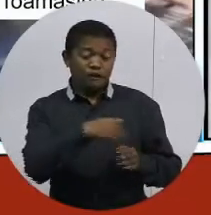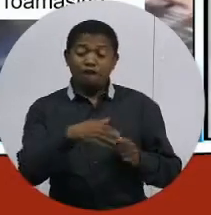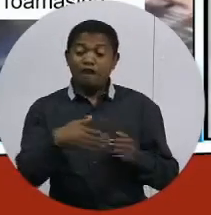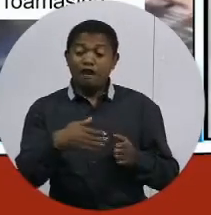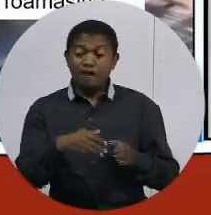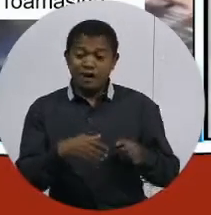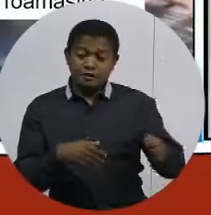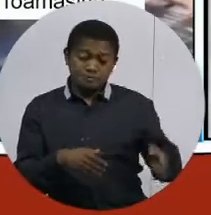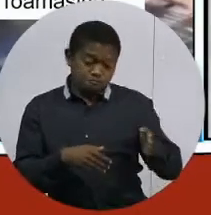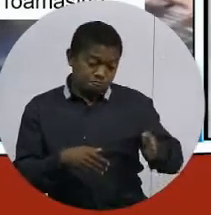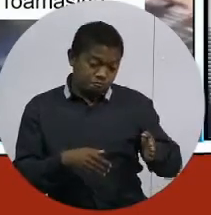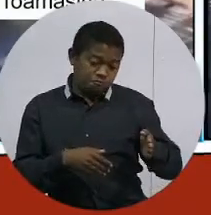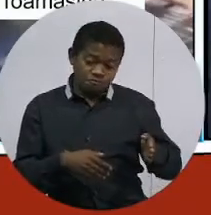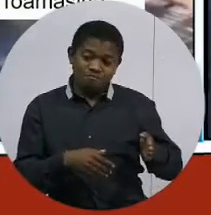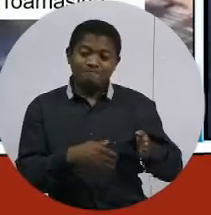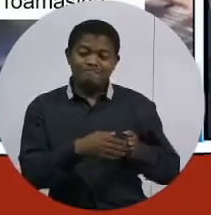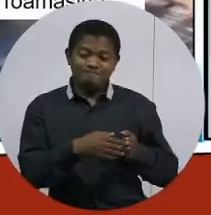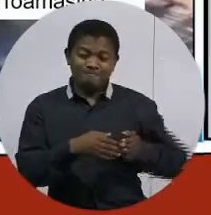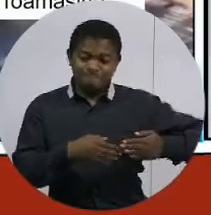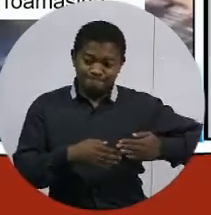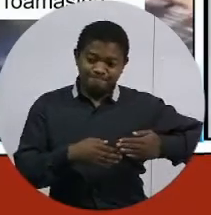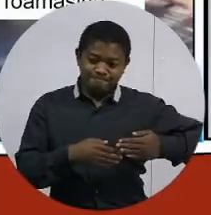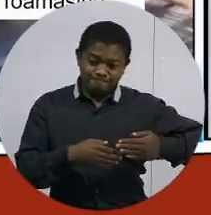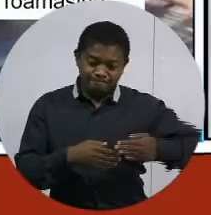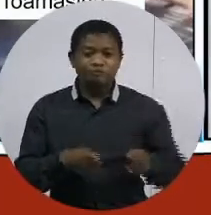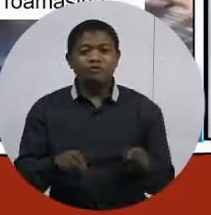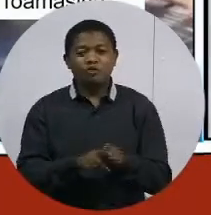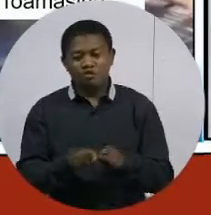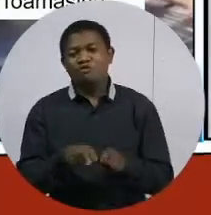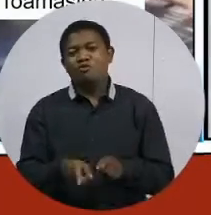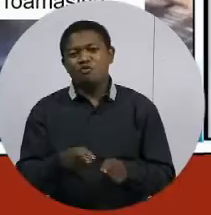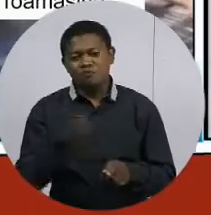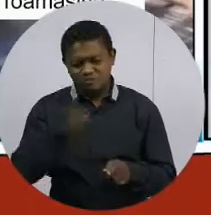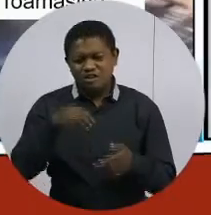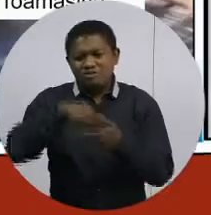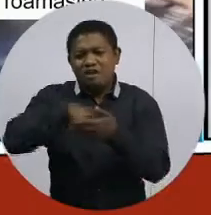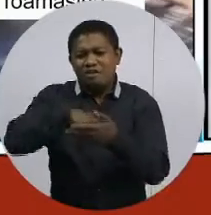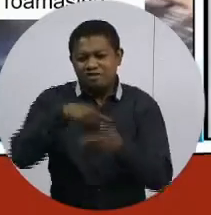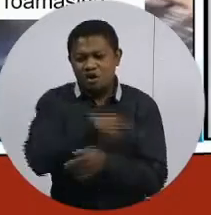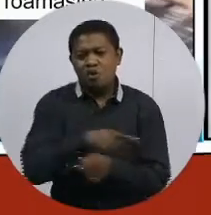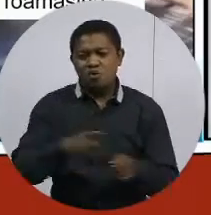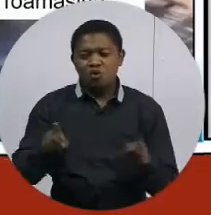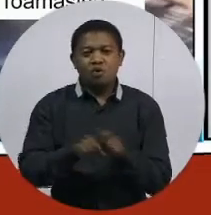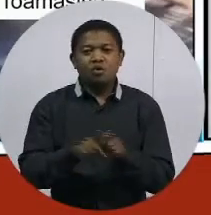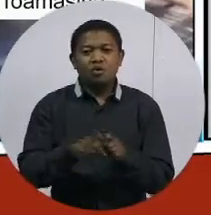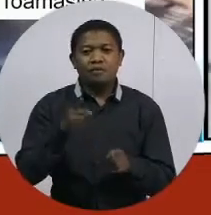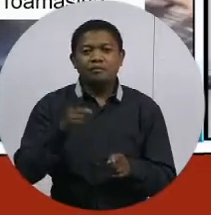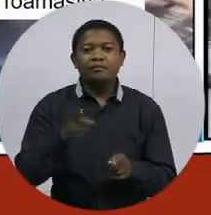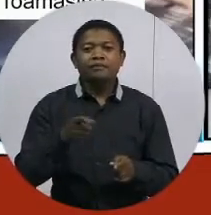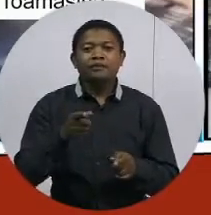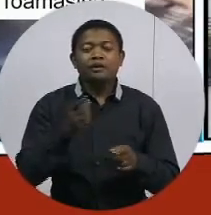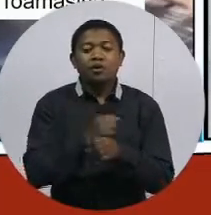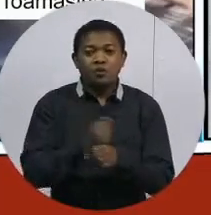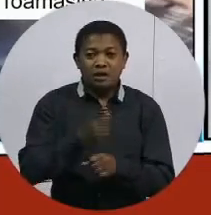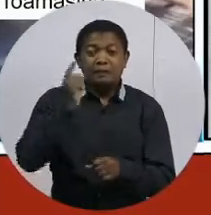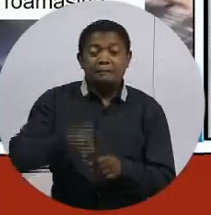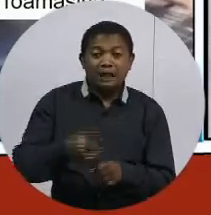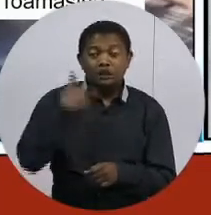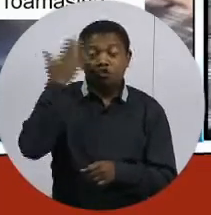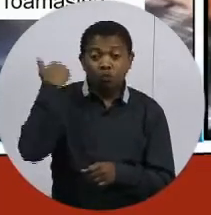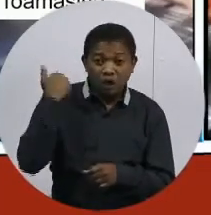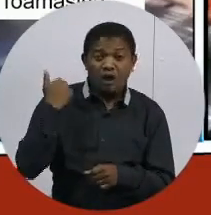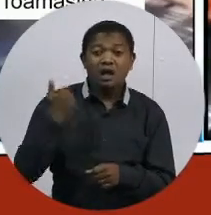hoe tena strikta ny fisavana ny olona vezivezy miditra na nyvoaka ny